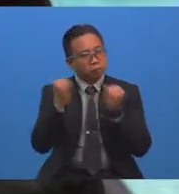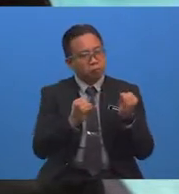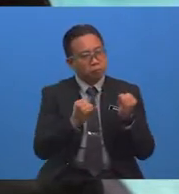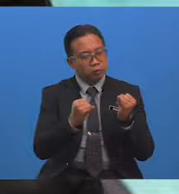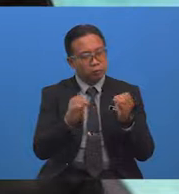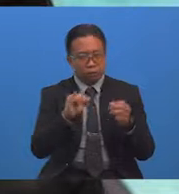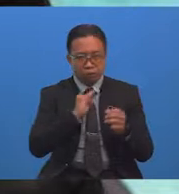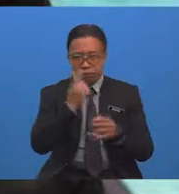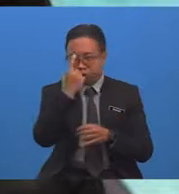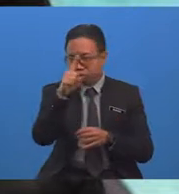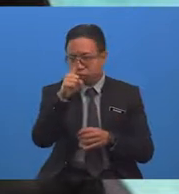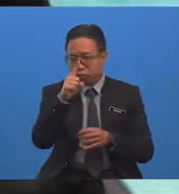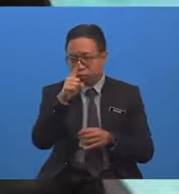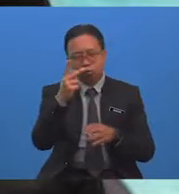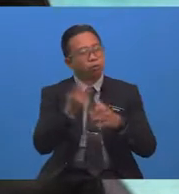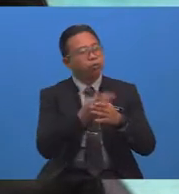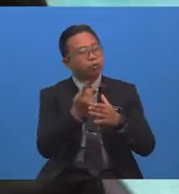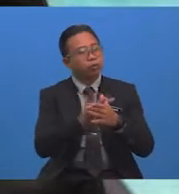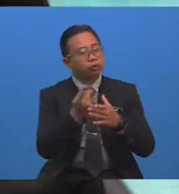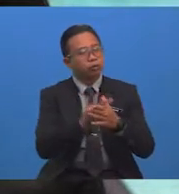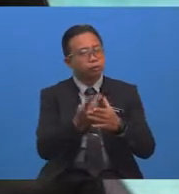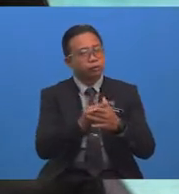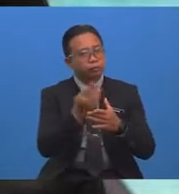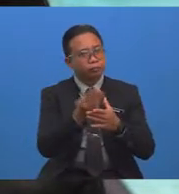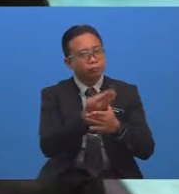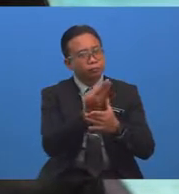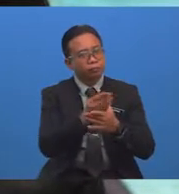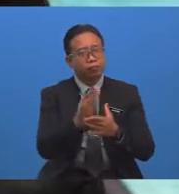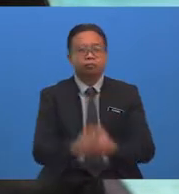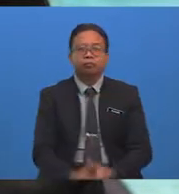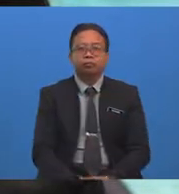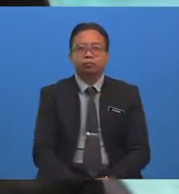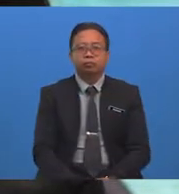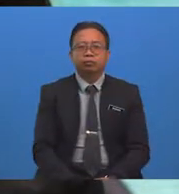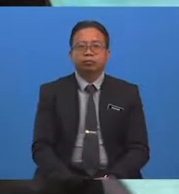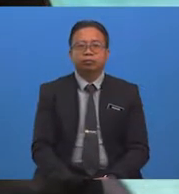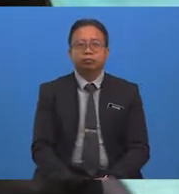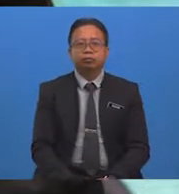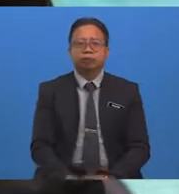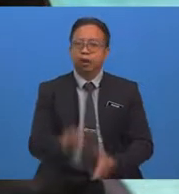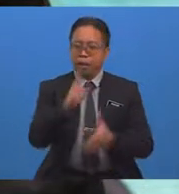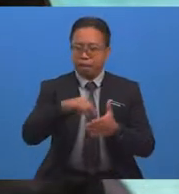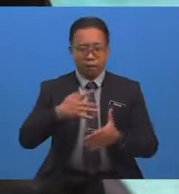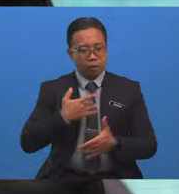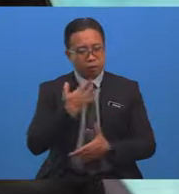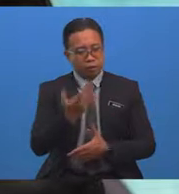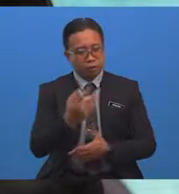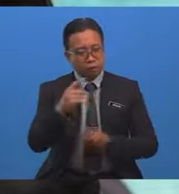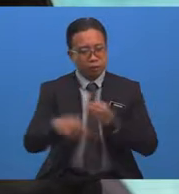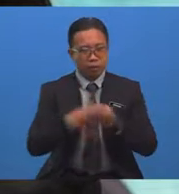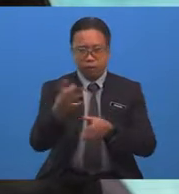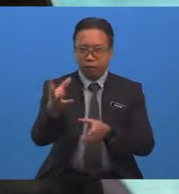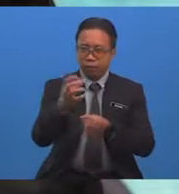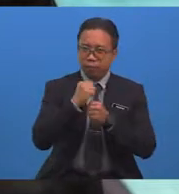untuk Situmorang lagi Oke atonia juga udah rewetting Apakah perasaan Apabila